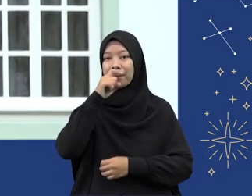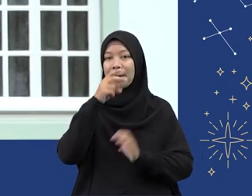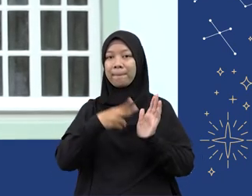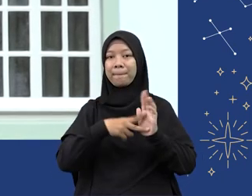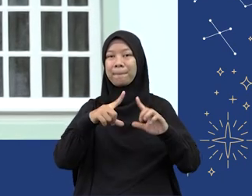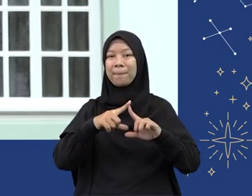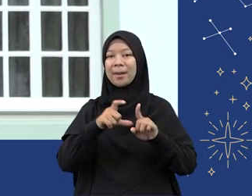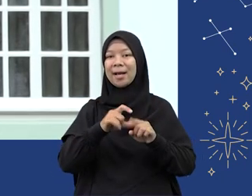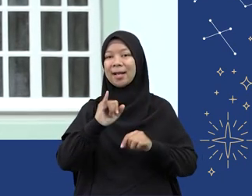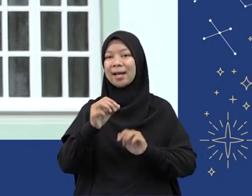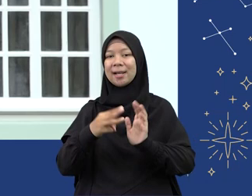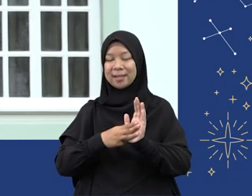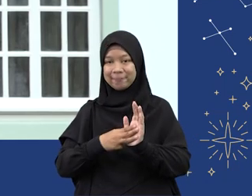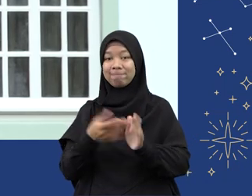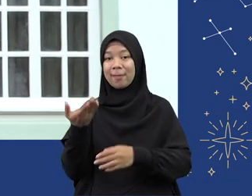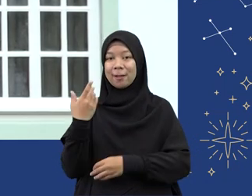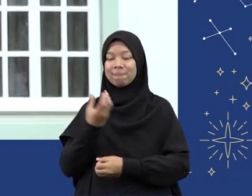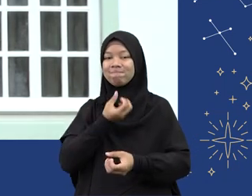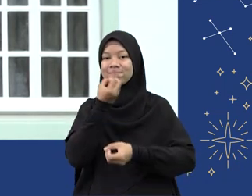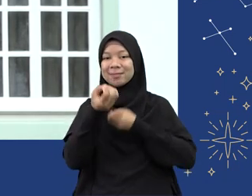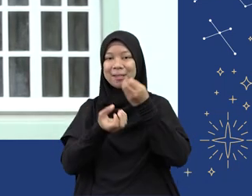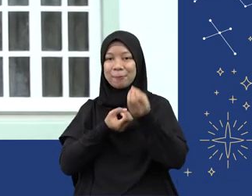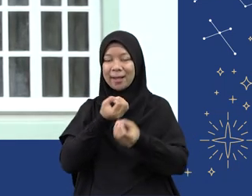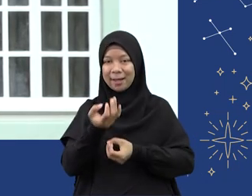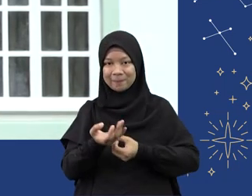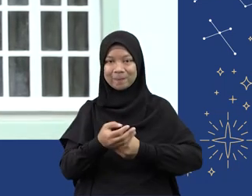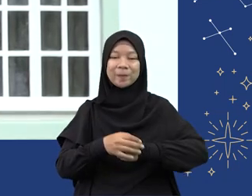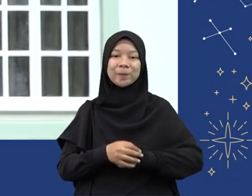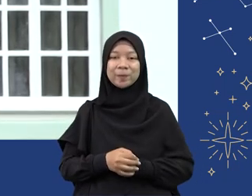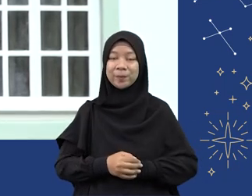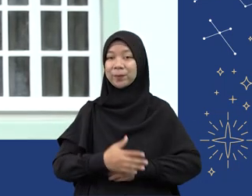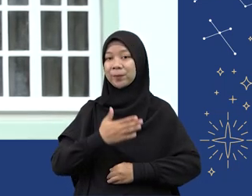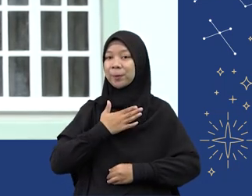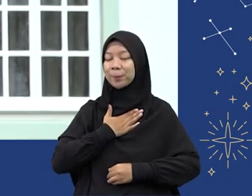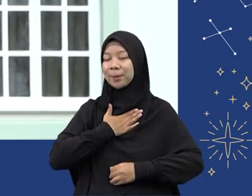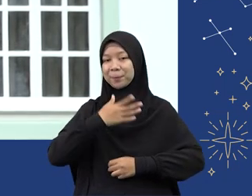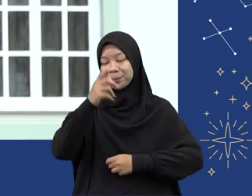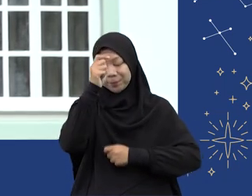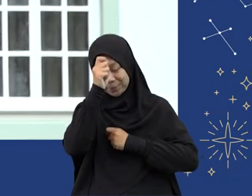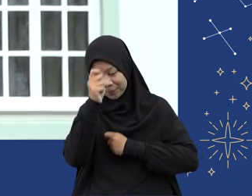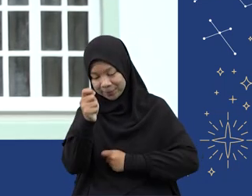Karim yang tadi sudah menyampaikan pesan yang saya hormati